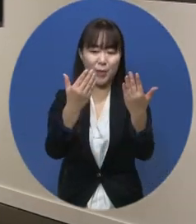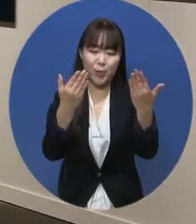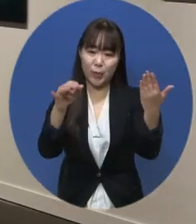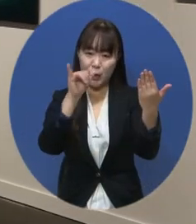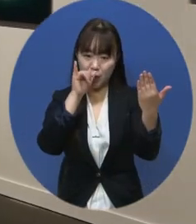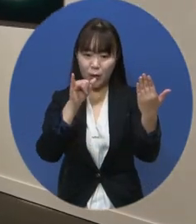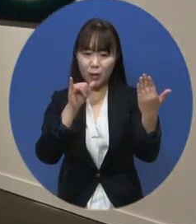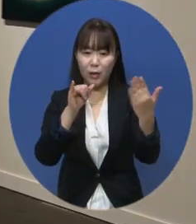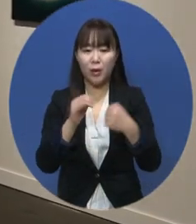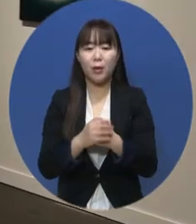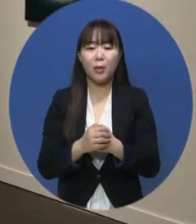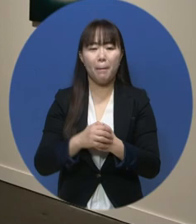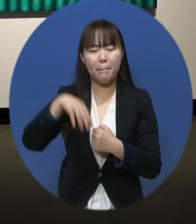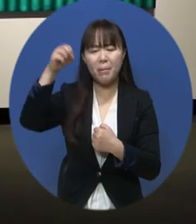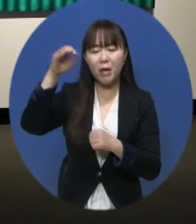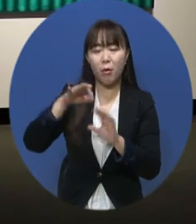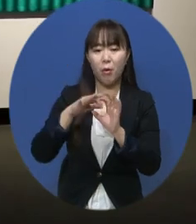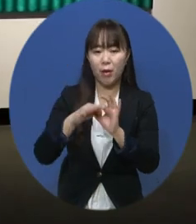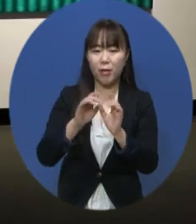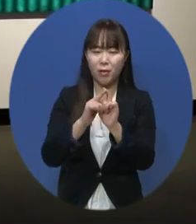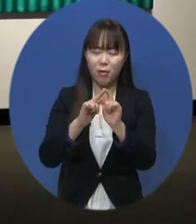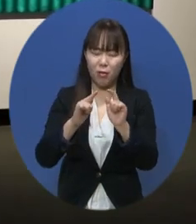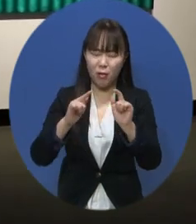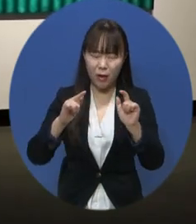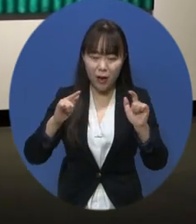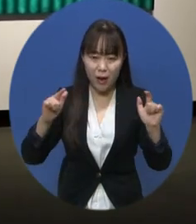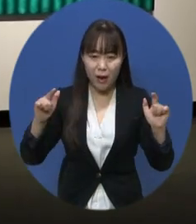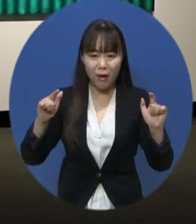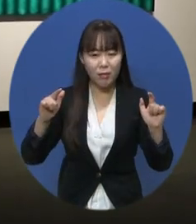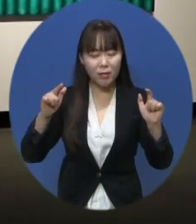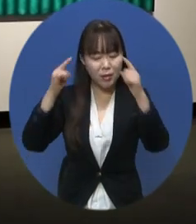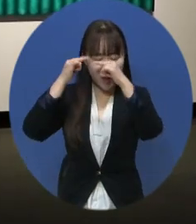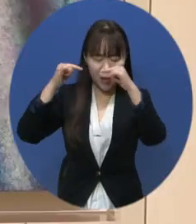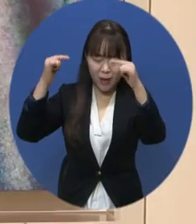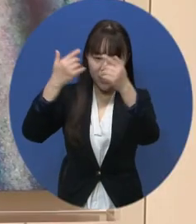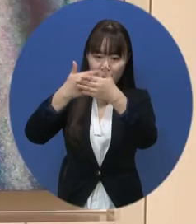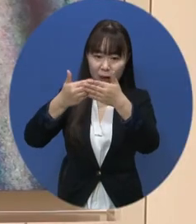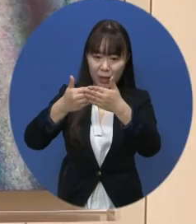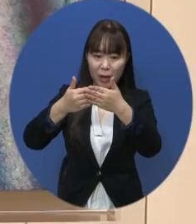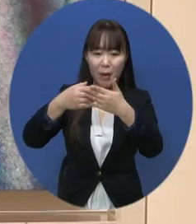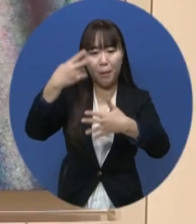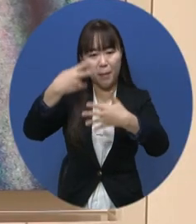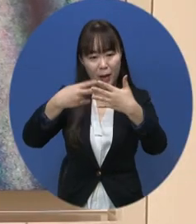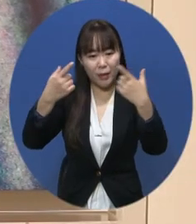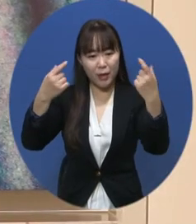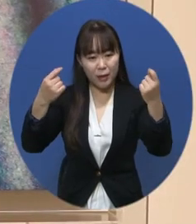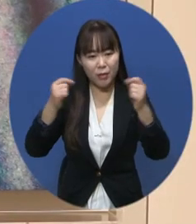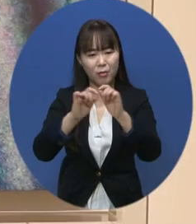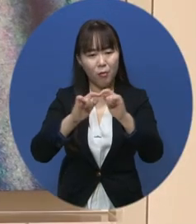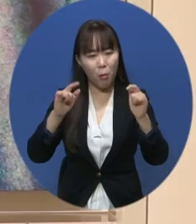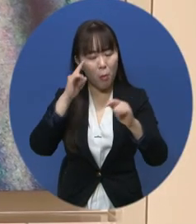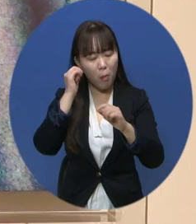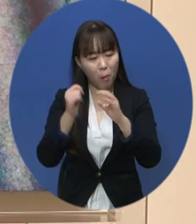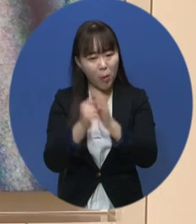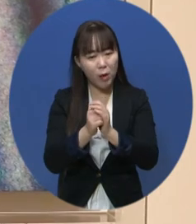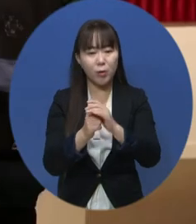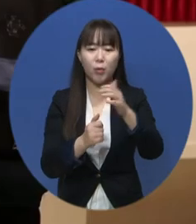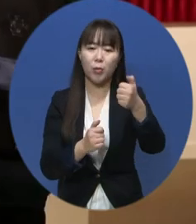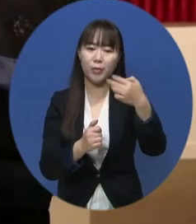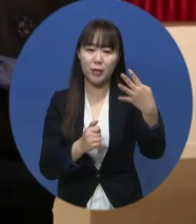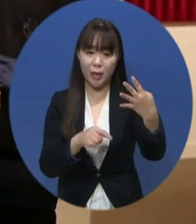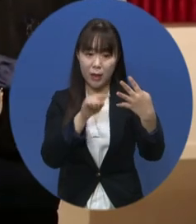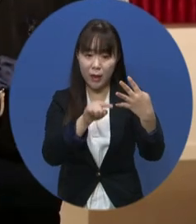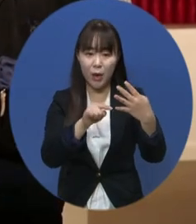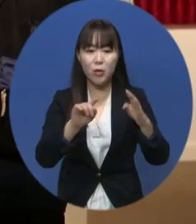이번 전시회는 빛에 관한 다양한 추상회화와 미디어 아트 등 독창적인 작품 54점이